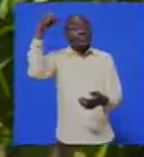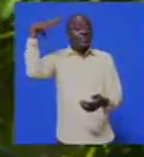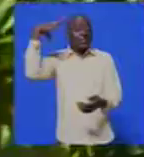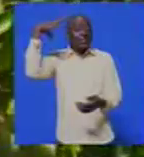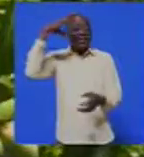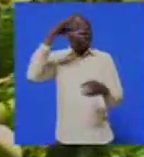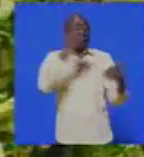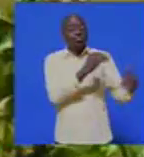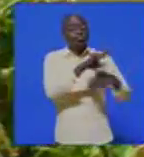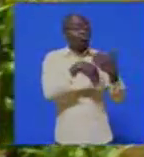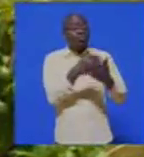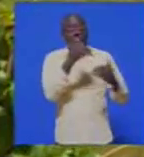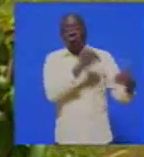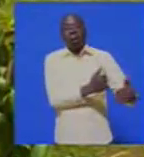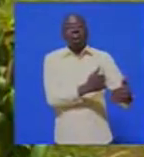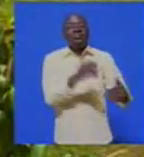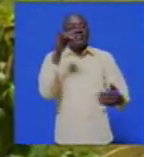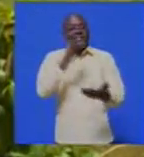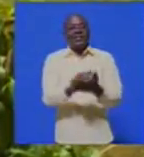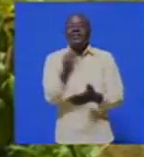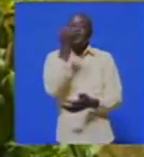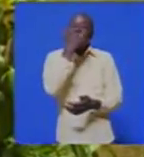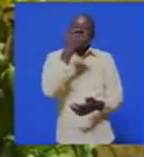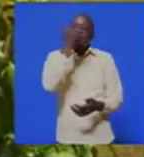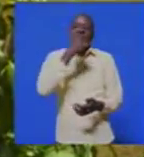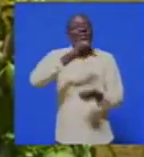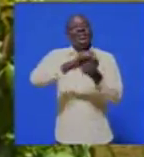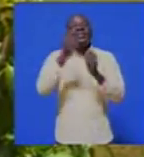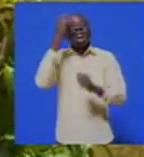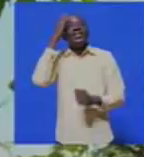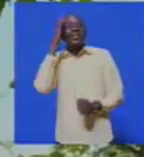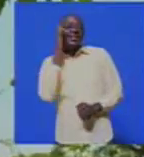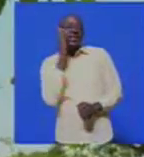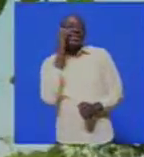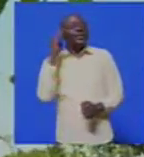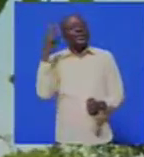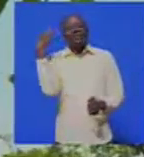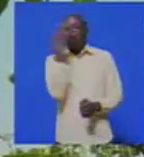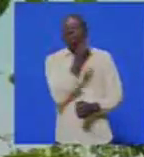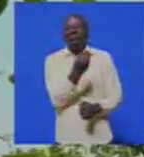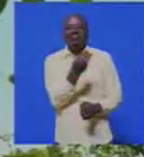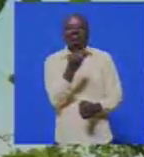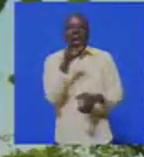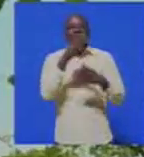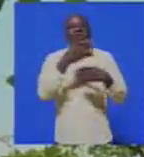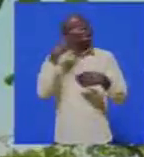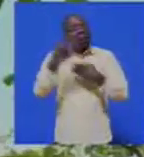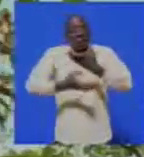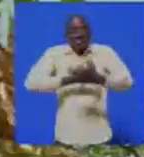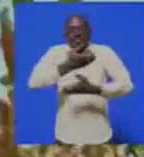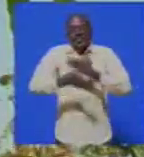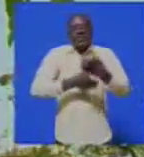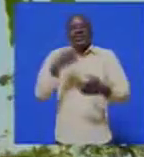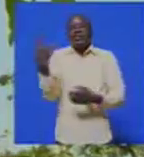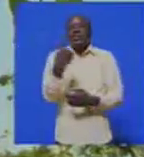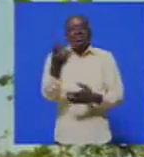côtés. Donc, c'est ça qui fait que la mangue devient colorée et elle est belle. Pour le besoin de commercialisation, seules quelques